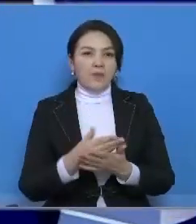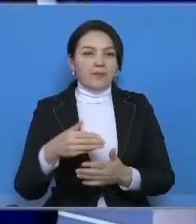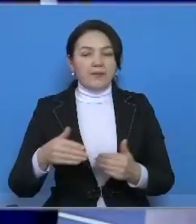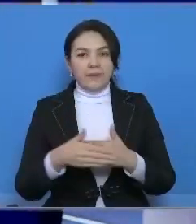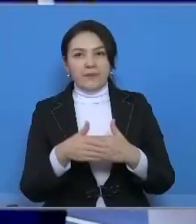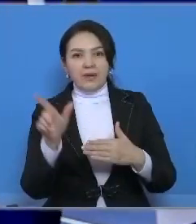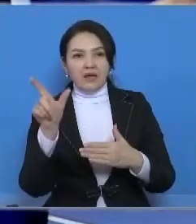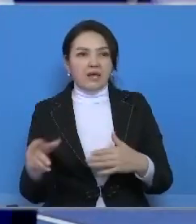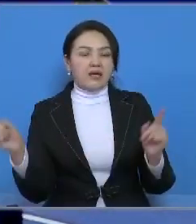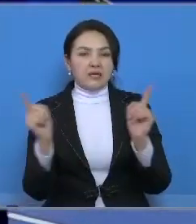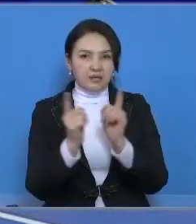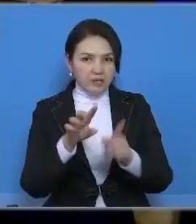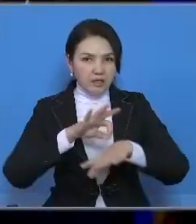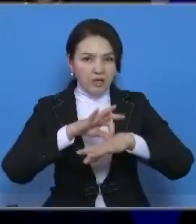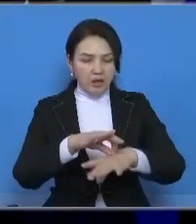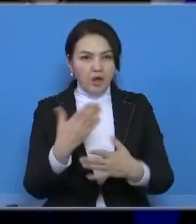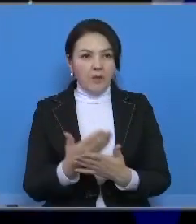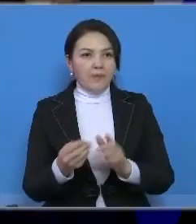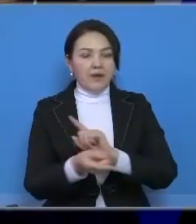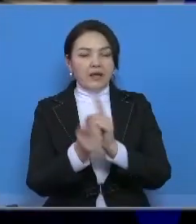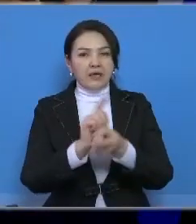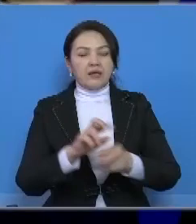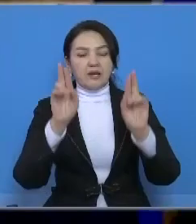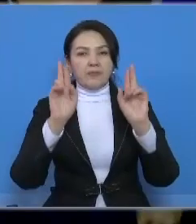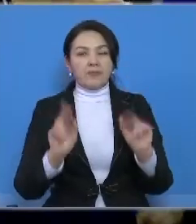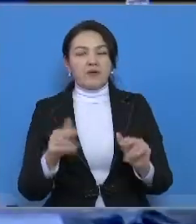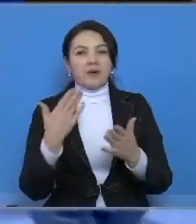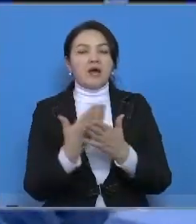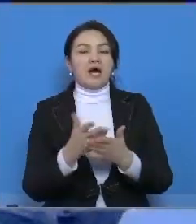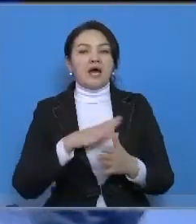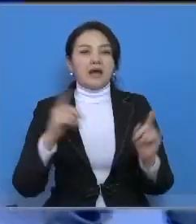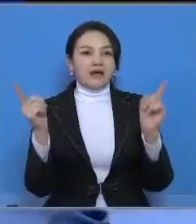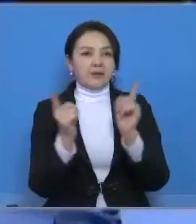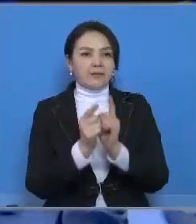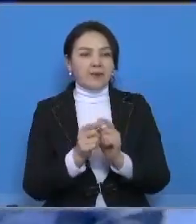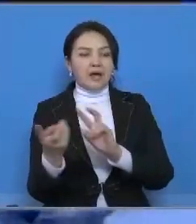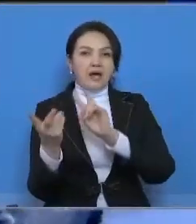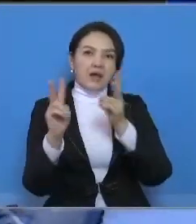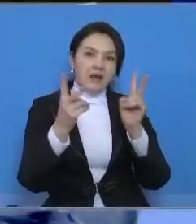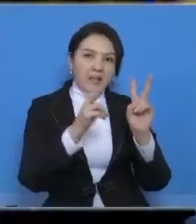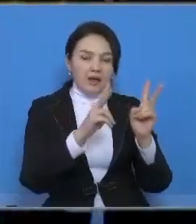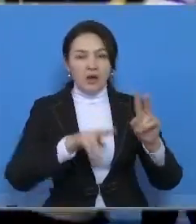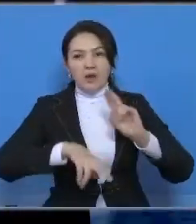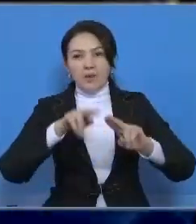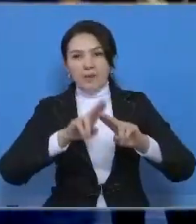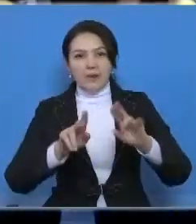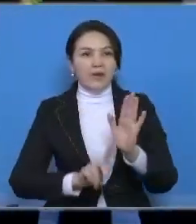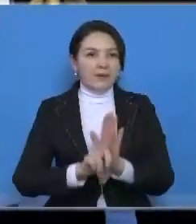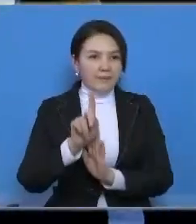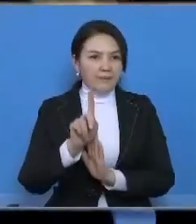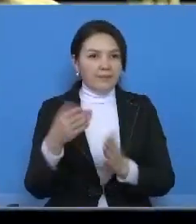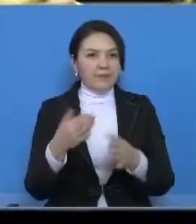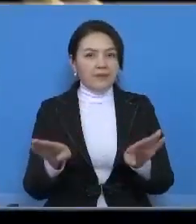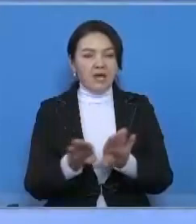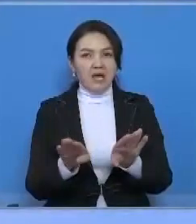түлектерімен кездесу ұйымдастырады. Бұл үрдіс дәстүрге айналған. Бұл жолға кездесу алдымен флешмоб түрінде көтеріңгі көңіл күйде басталды.